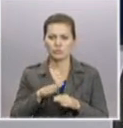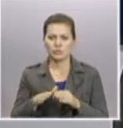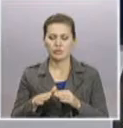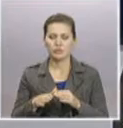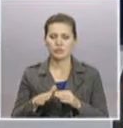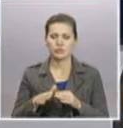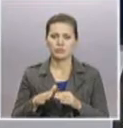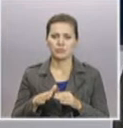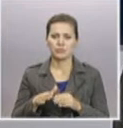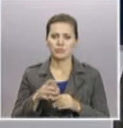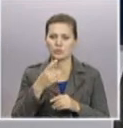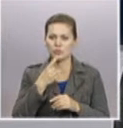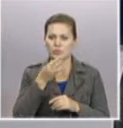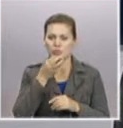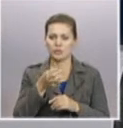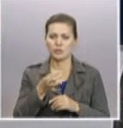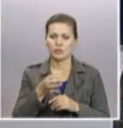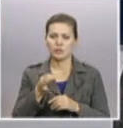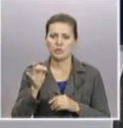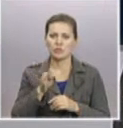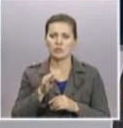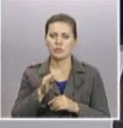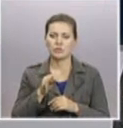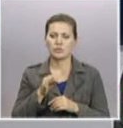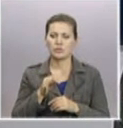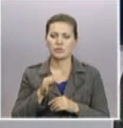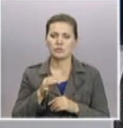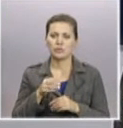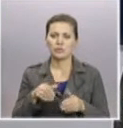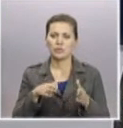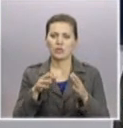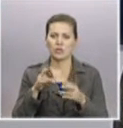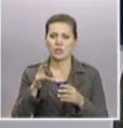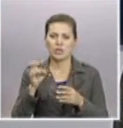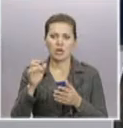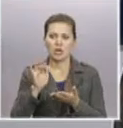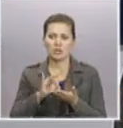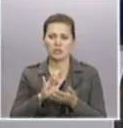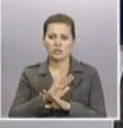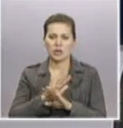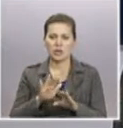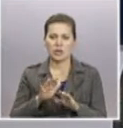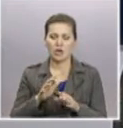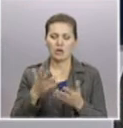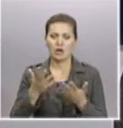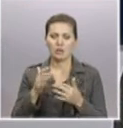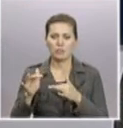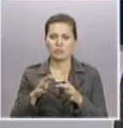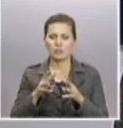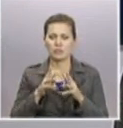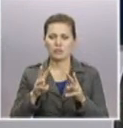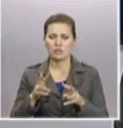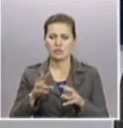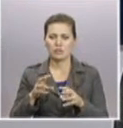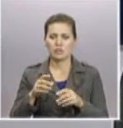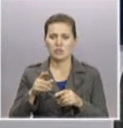выполнена, затрудняюсь ответить, все-таки дорога не городская, но какие-то шаги министерство об